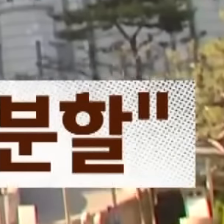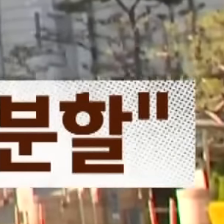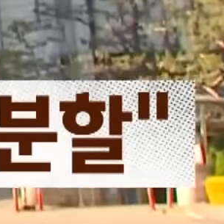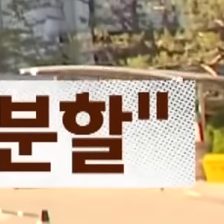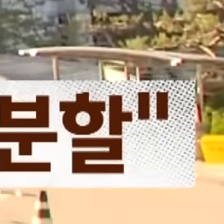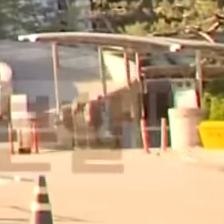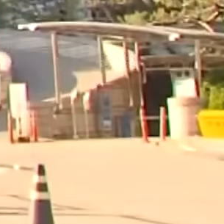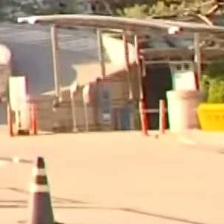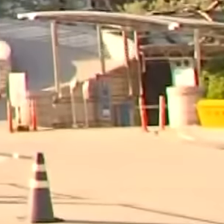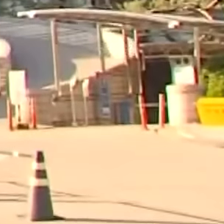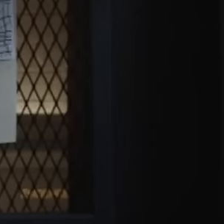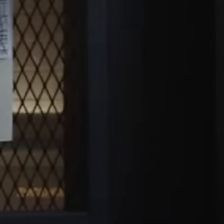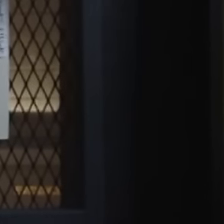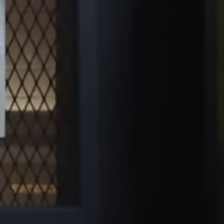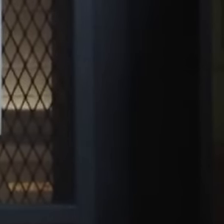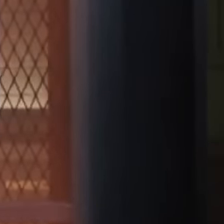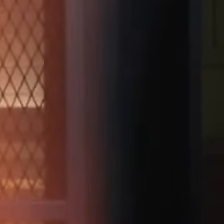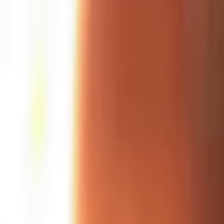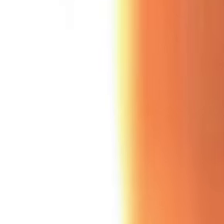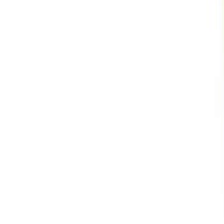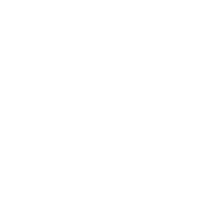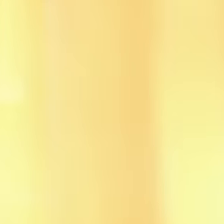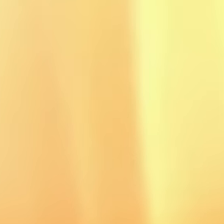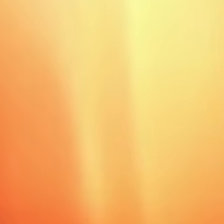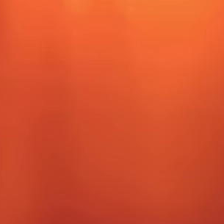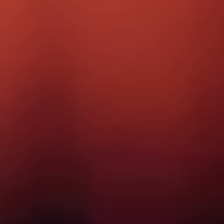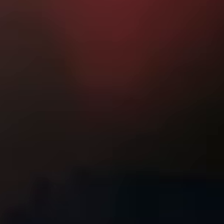원을 지급하라고 선고했습니다.